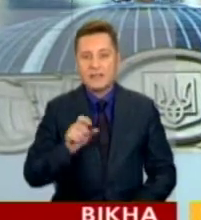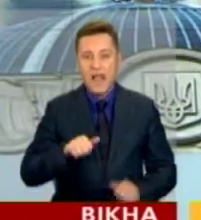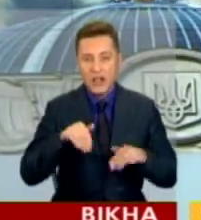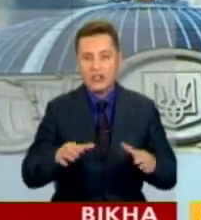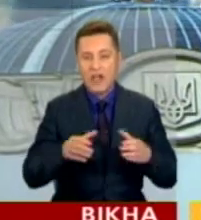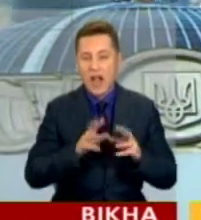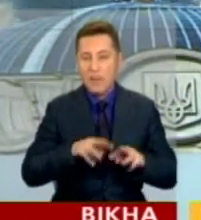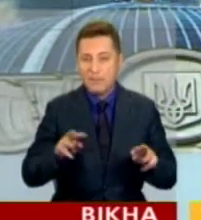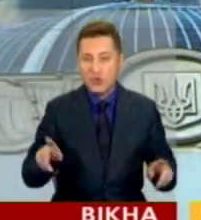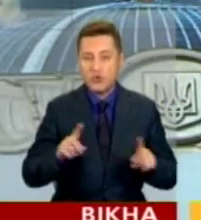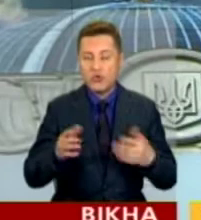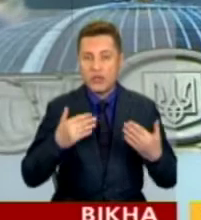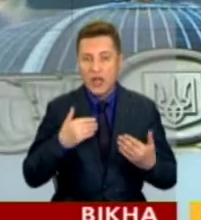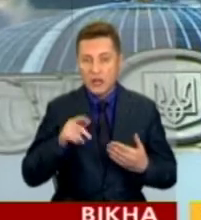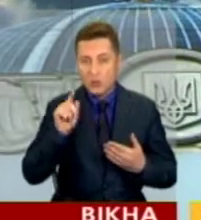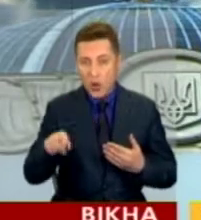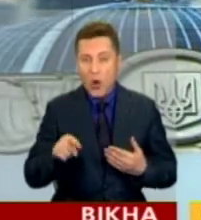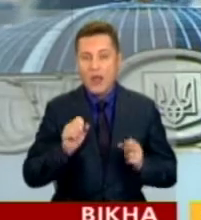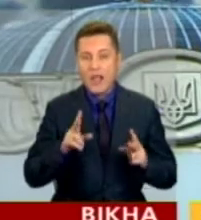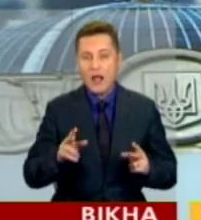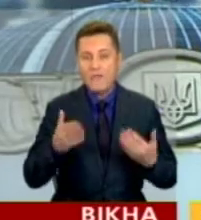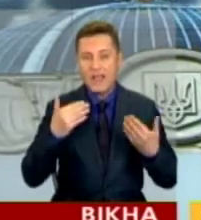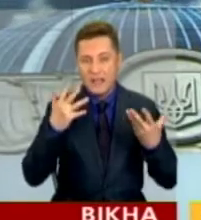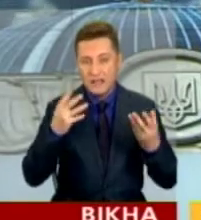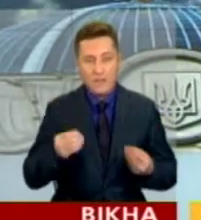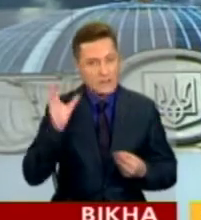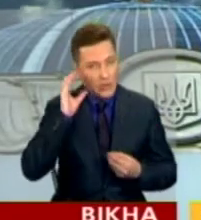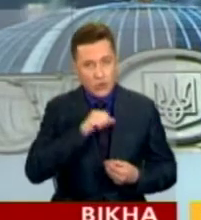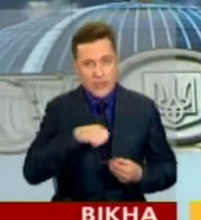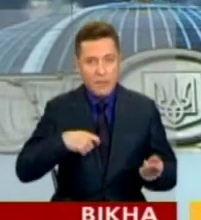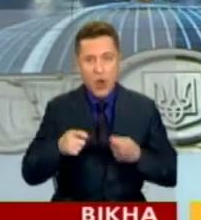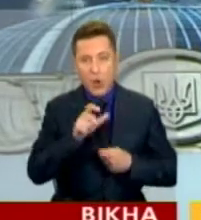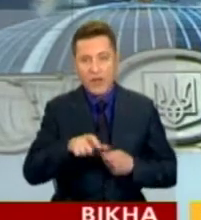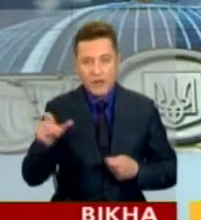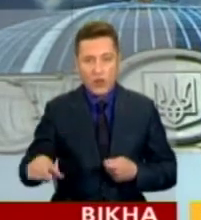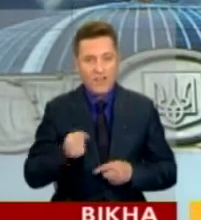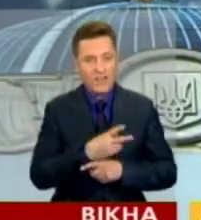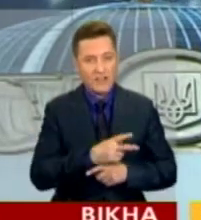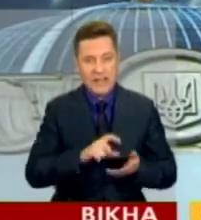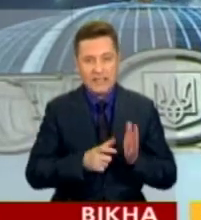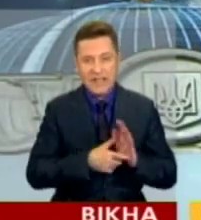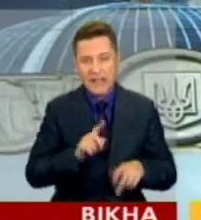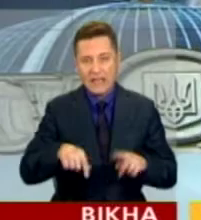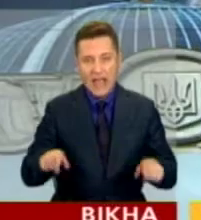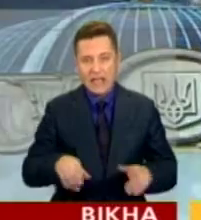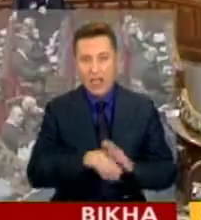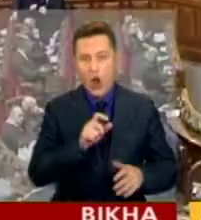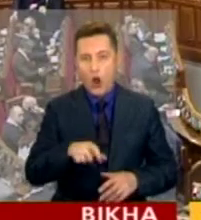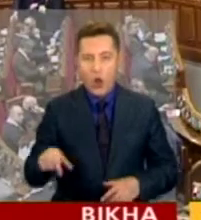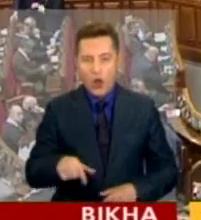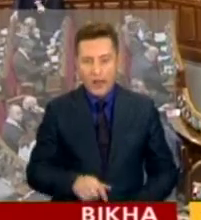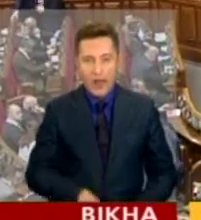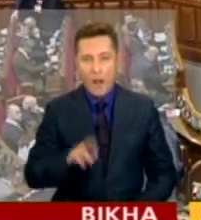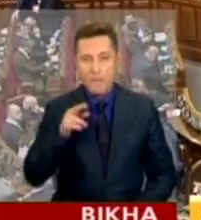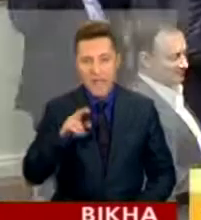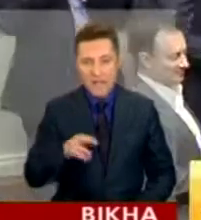Кабміну. Але ще до того, як визначалися із вихідними, парламентарі заслухали самих урядовців і виштовхали з зали деяких колег.